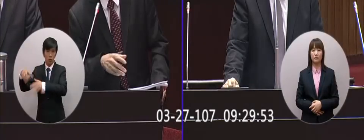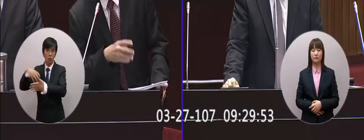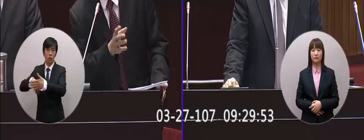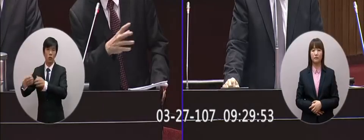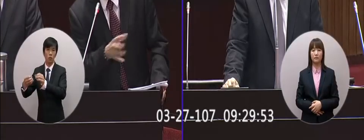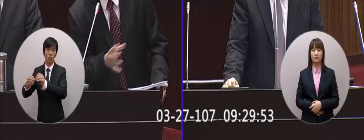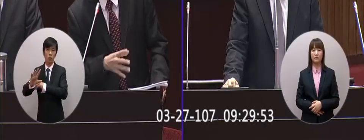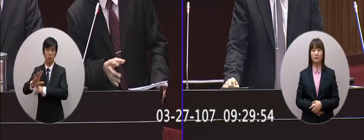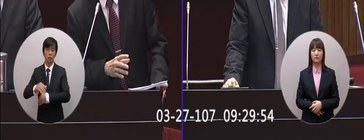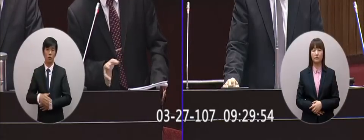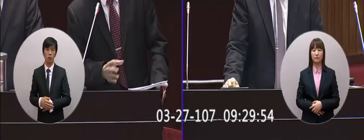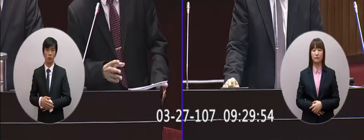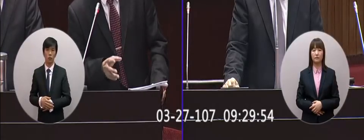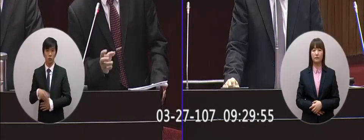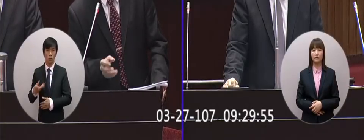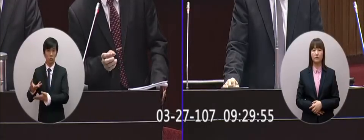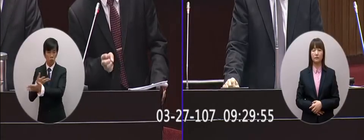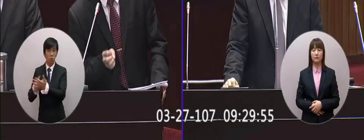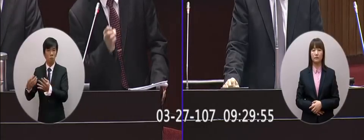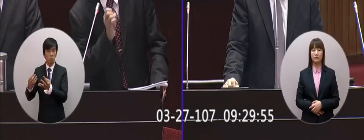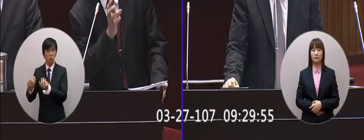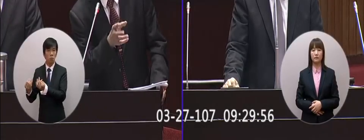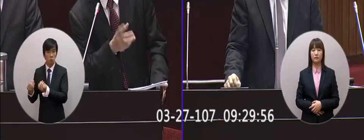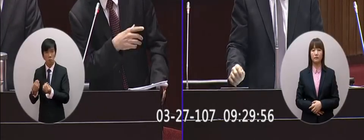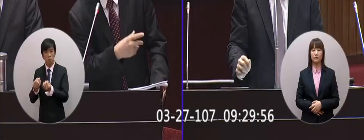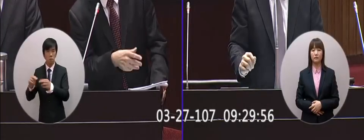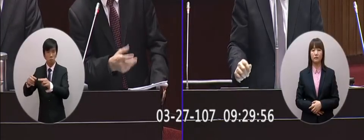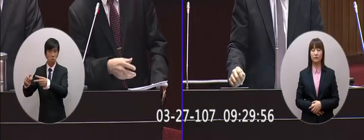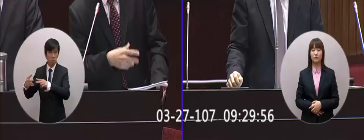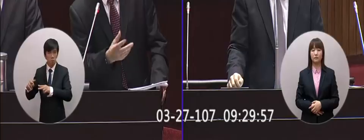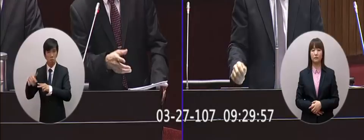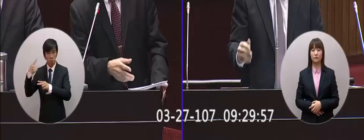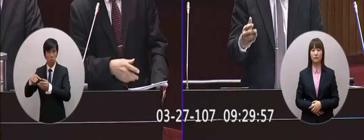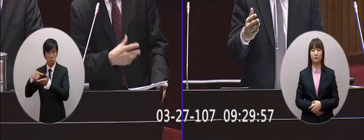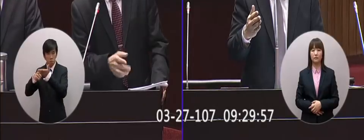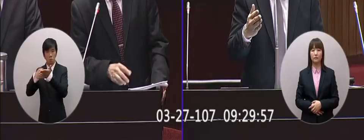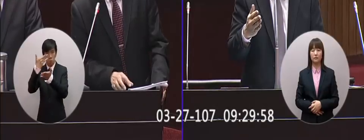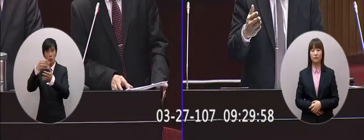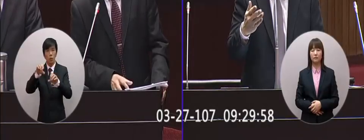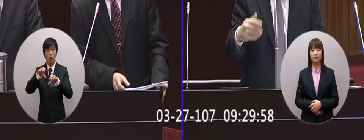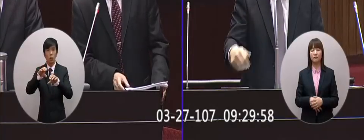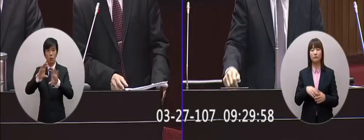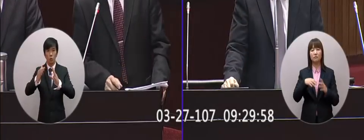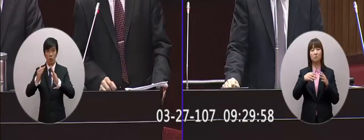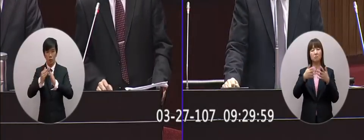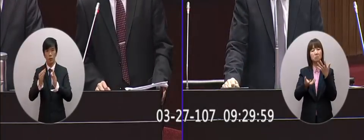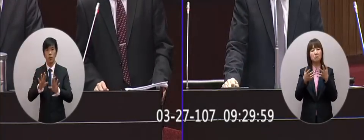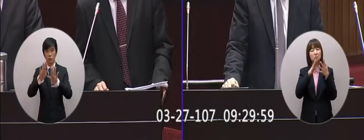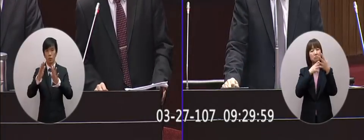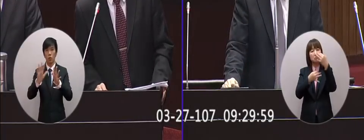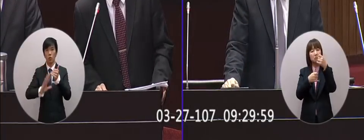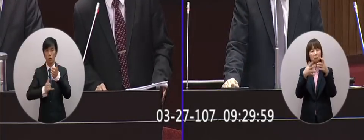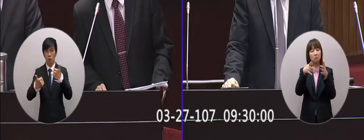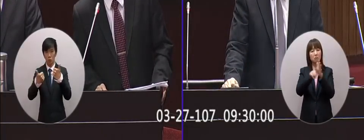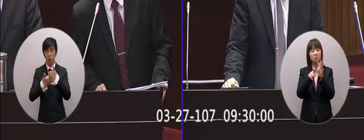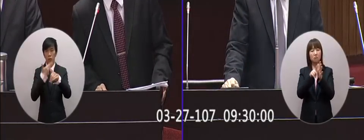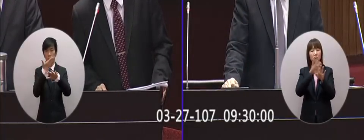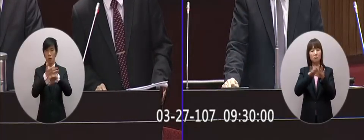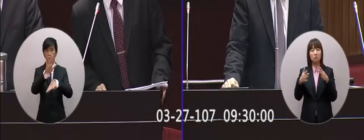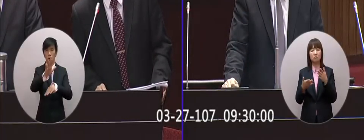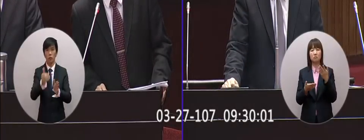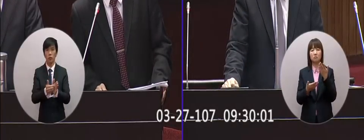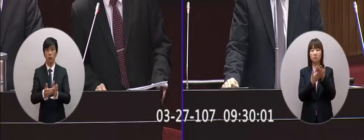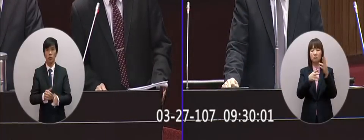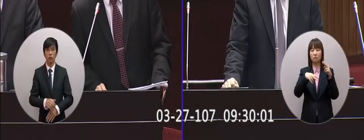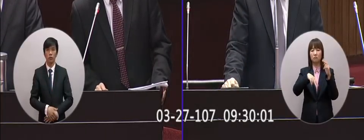再更改，把它修正，这些计划修正完我们再送到国奥会去。那应该 那部长预定什么时候送到院长这